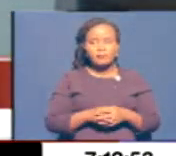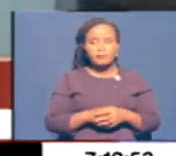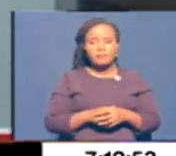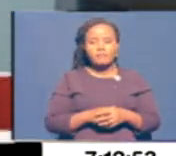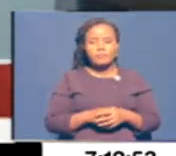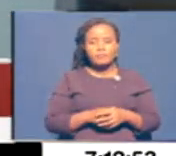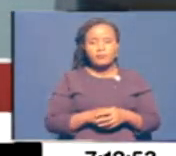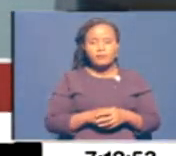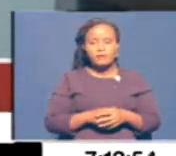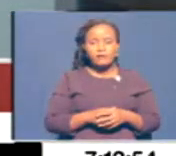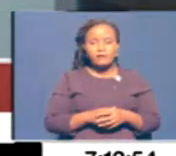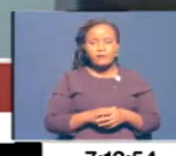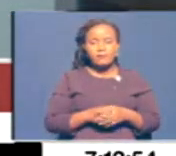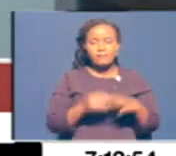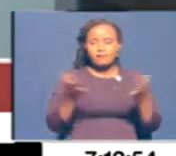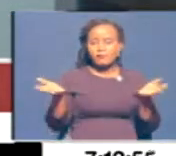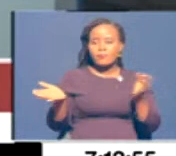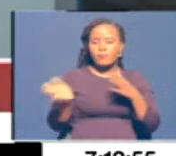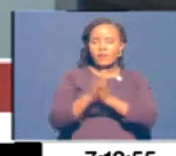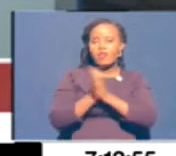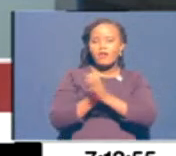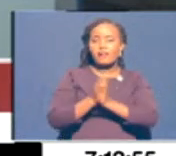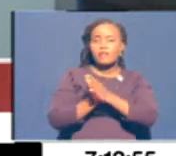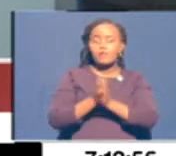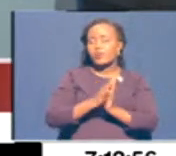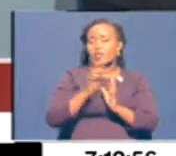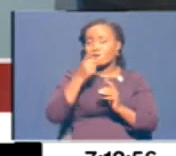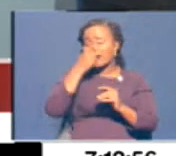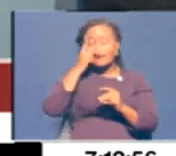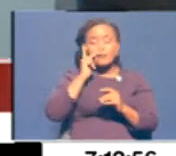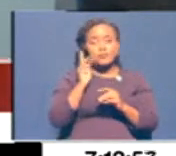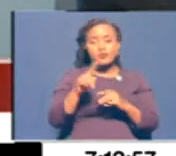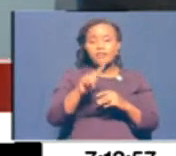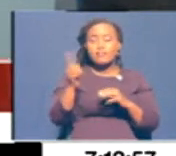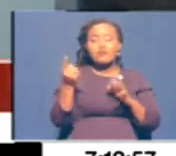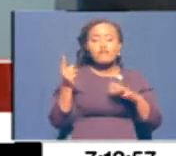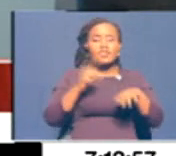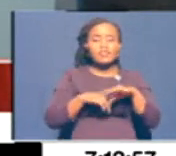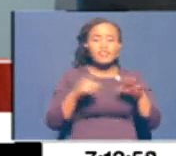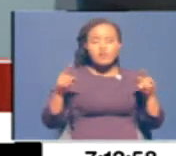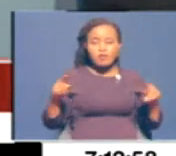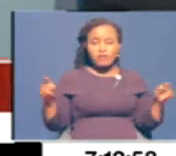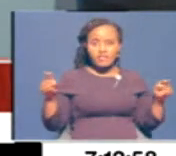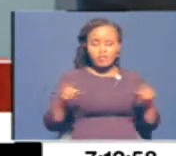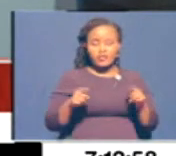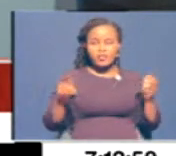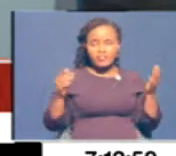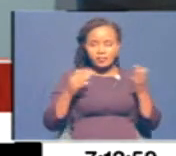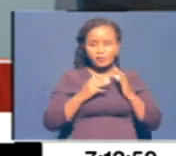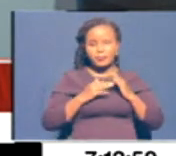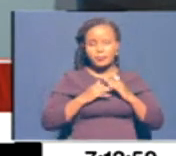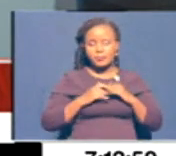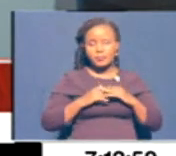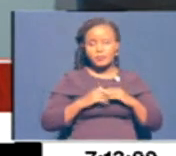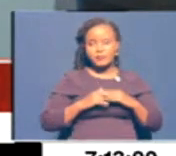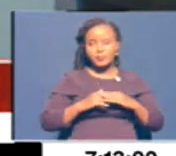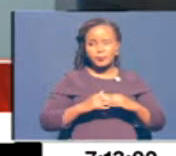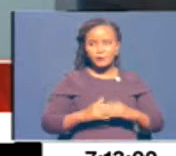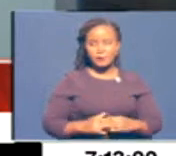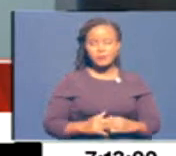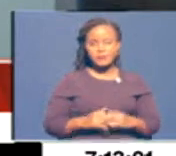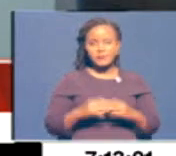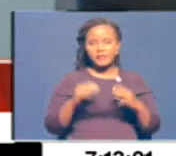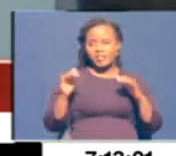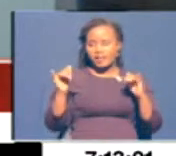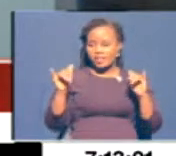Na mtazamaji, taarifa yake Kevin Washira inatukamilishia awamu ya kwanza ya taarifa hizi za Darubini ya Channel 1. Sinemali